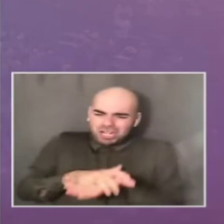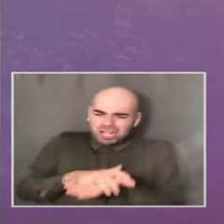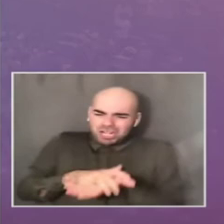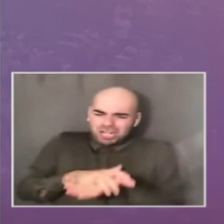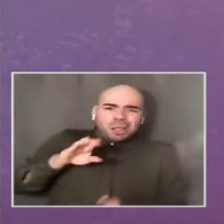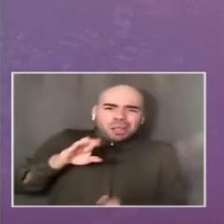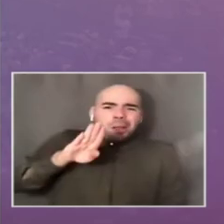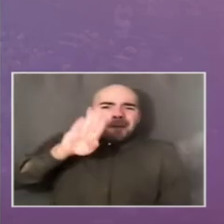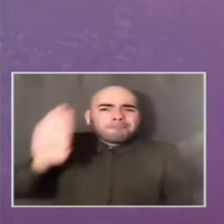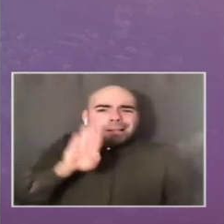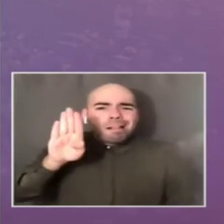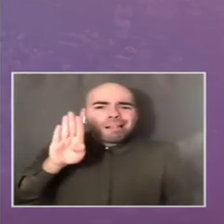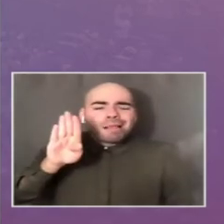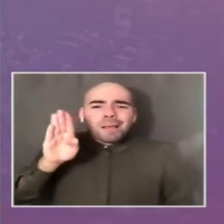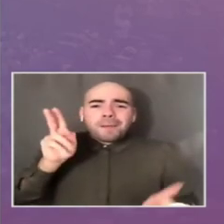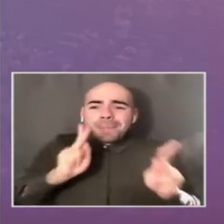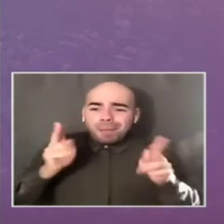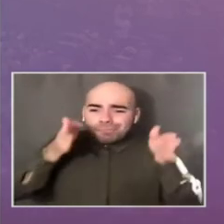sont bien de